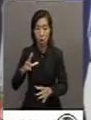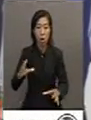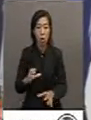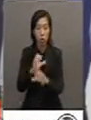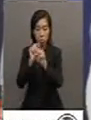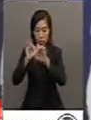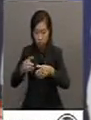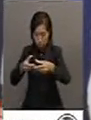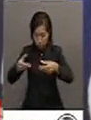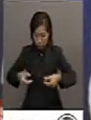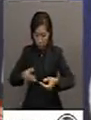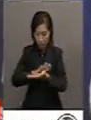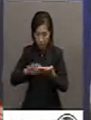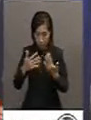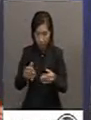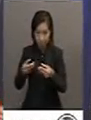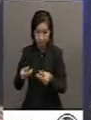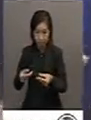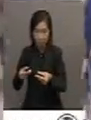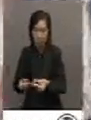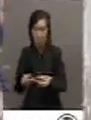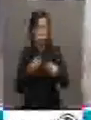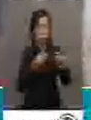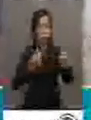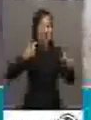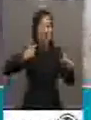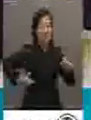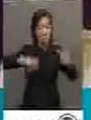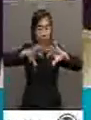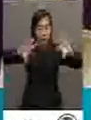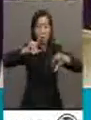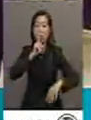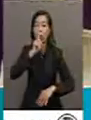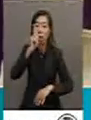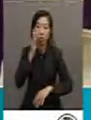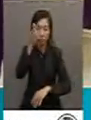คดีเรียบร้อยแล้วก็จะนำไปยื่นให้อัยการพิจารณาสั่งฟ้องต่อไปค่ะ